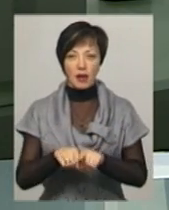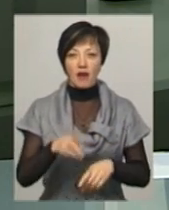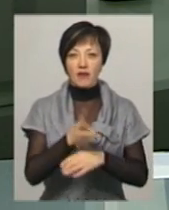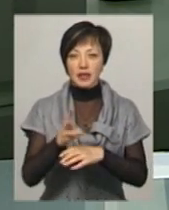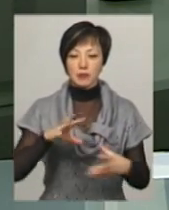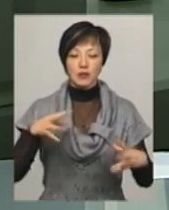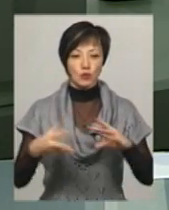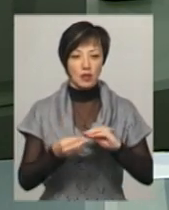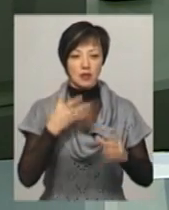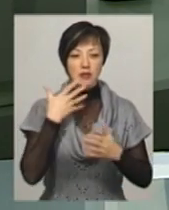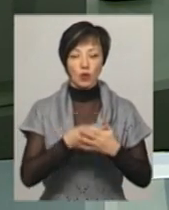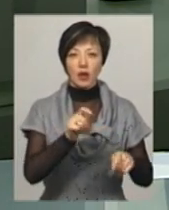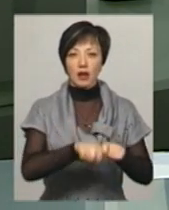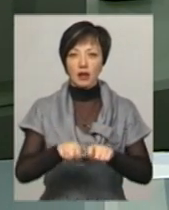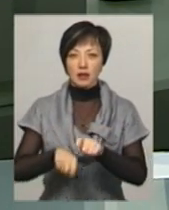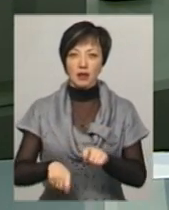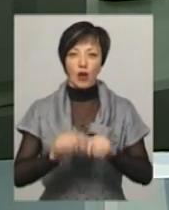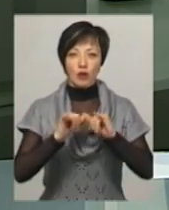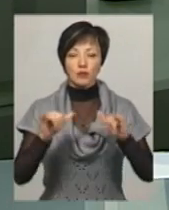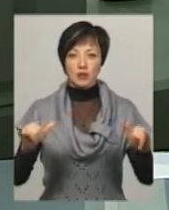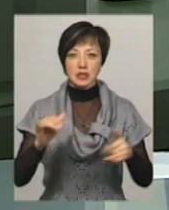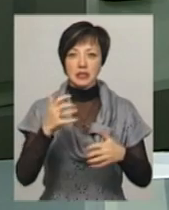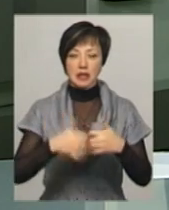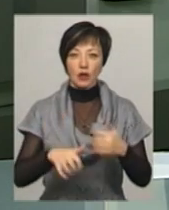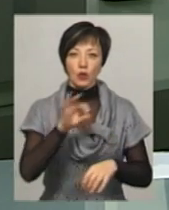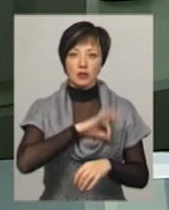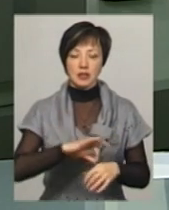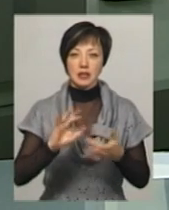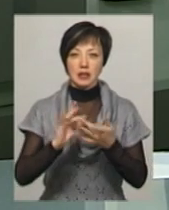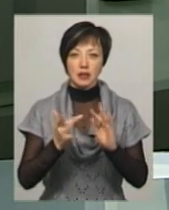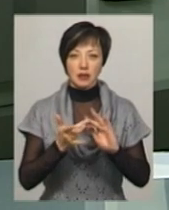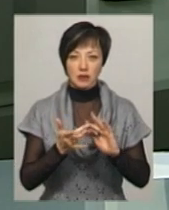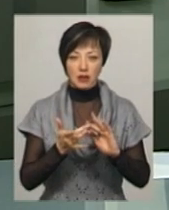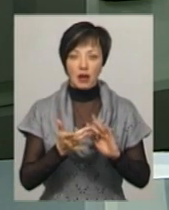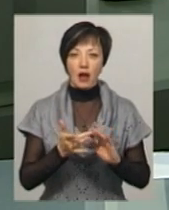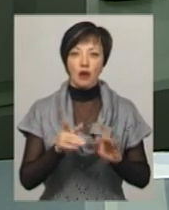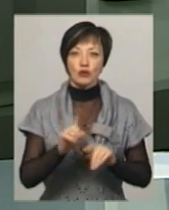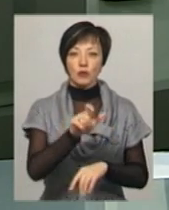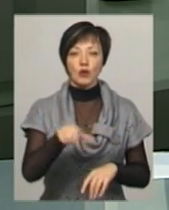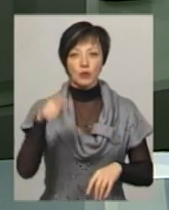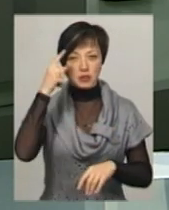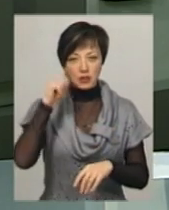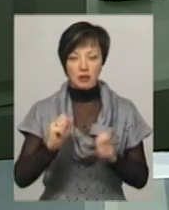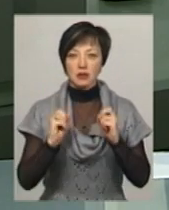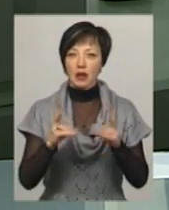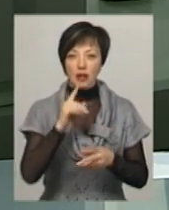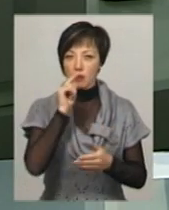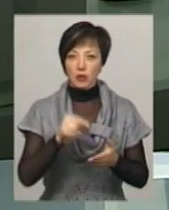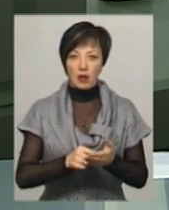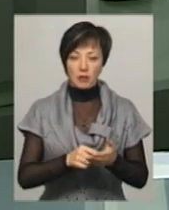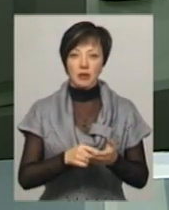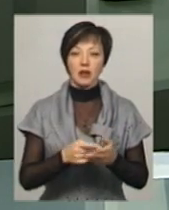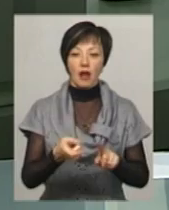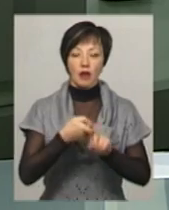з результатами своїх рейдів вони розповсюджують серед користувачів соціальних мереж, аби люди знали, як не потрапити на